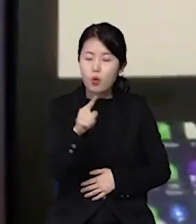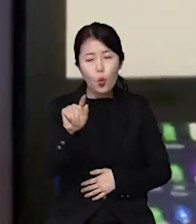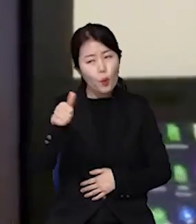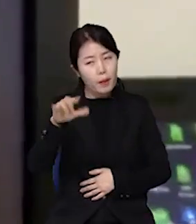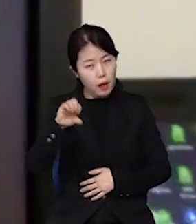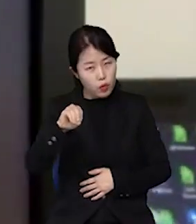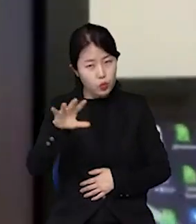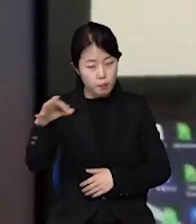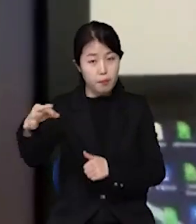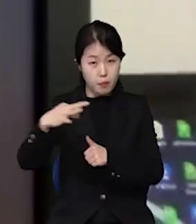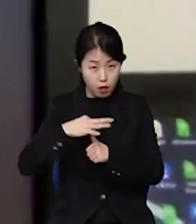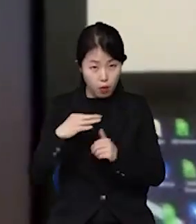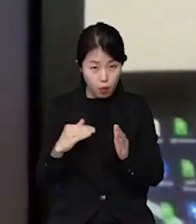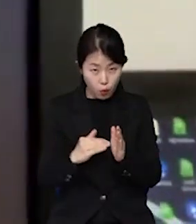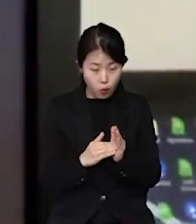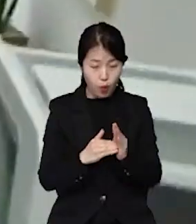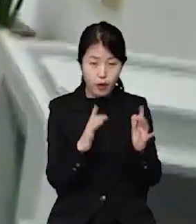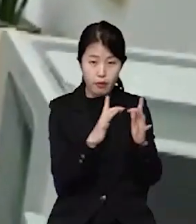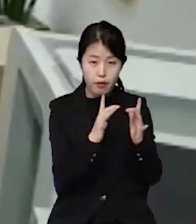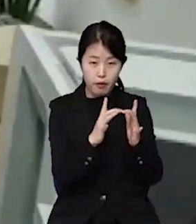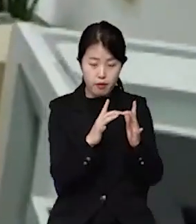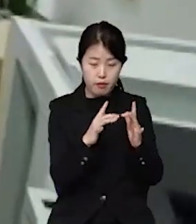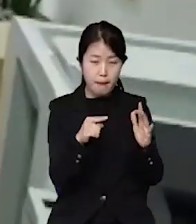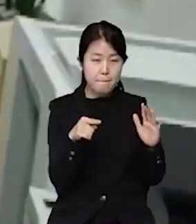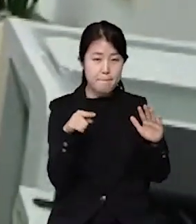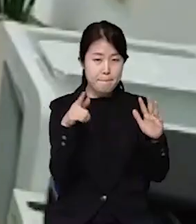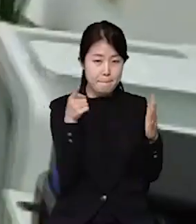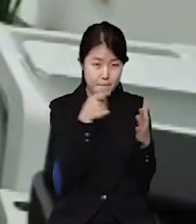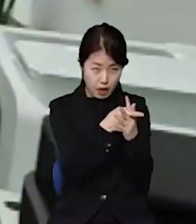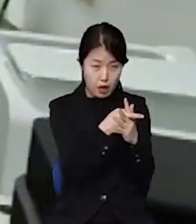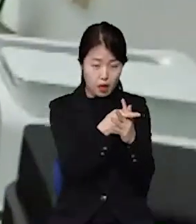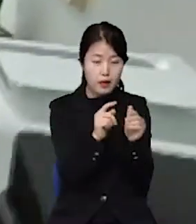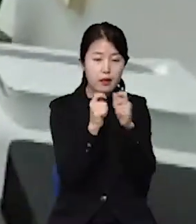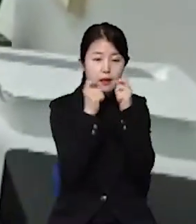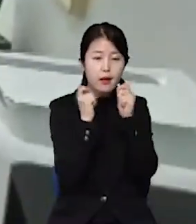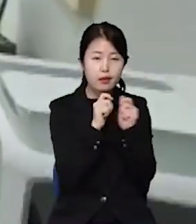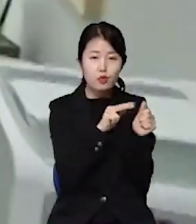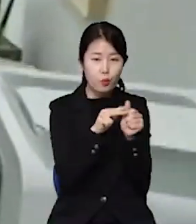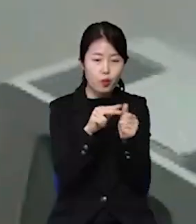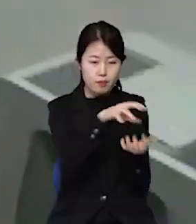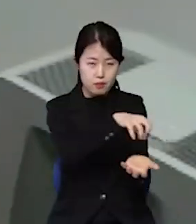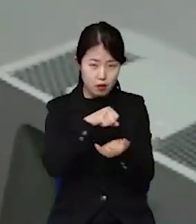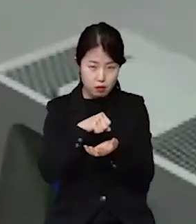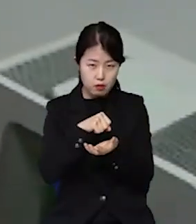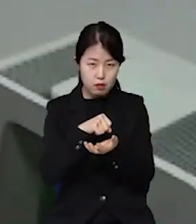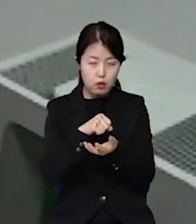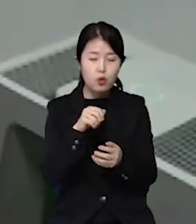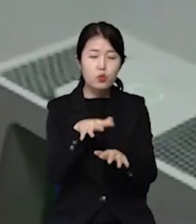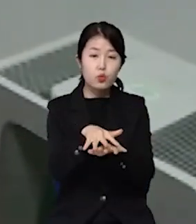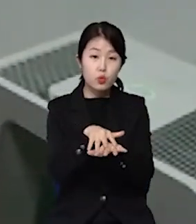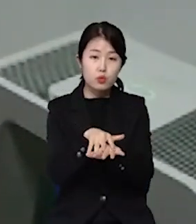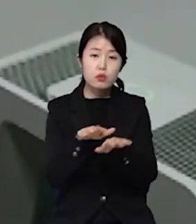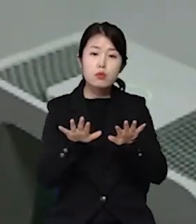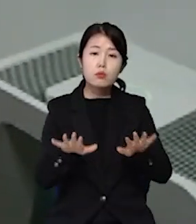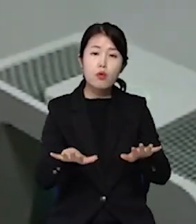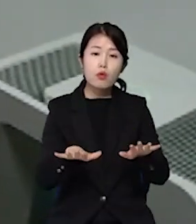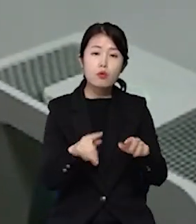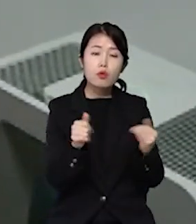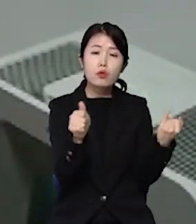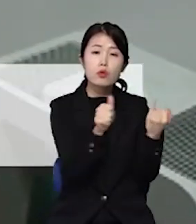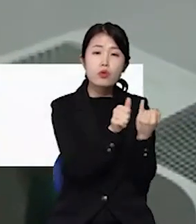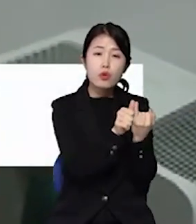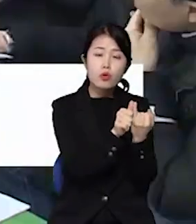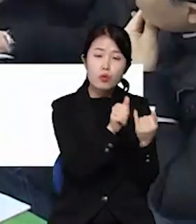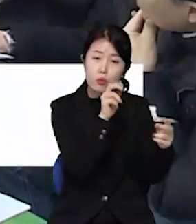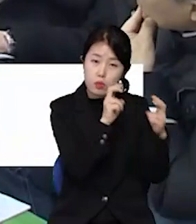원의 의뢰비를 받고 웹사이트를 해킹해 개인정보를 빼돌린 청부해킹 조직입니다. 이들은 결혼정보업체와